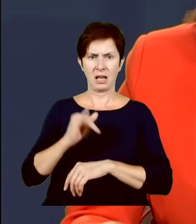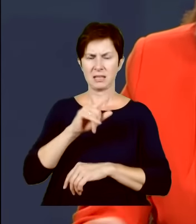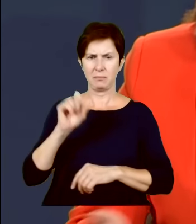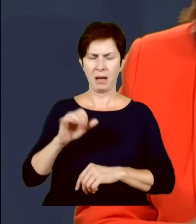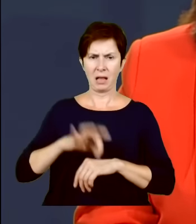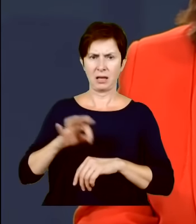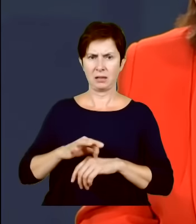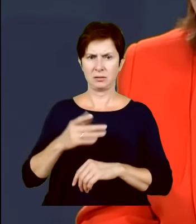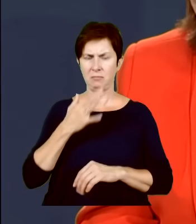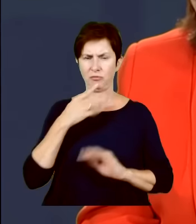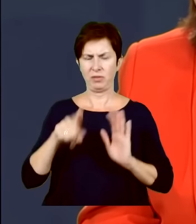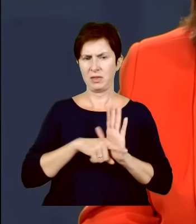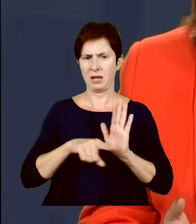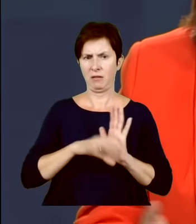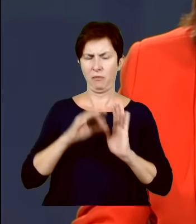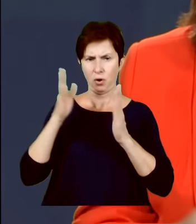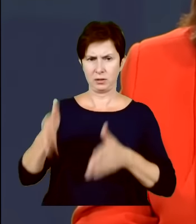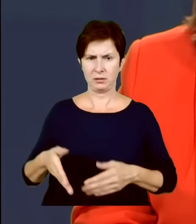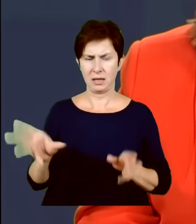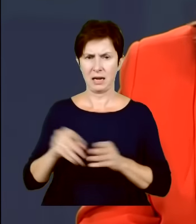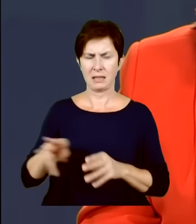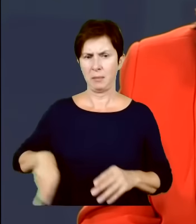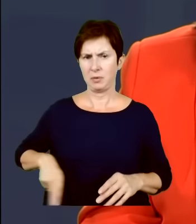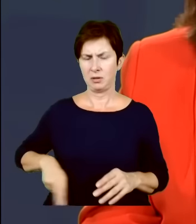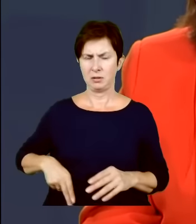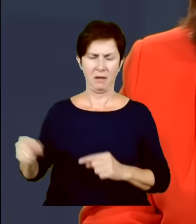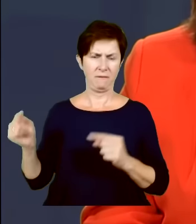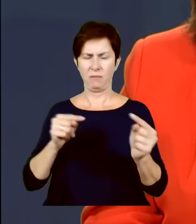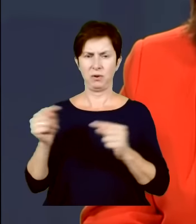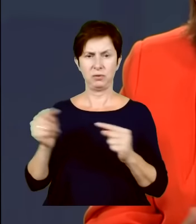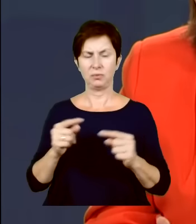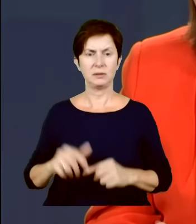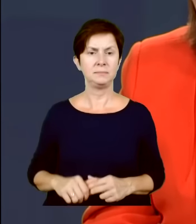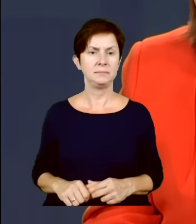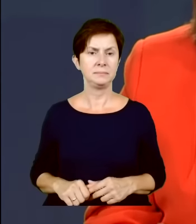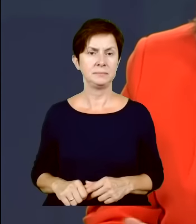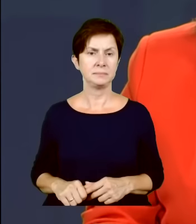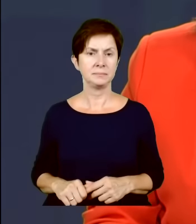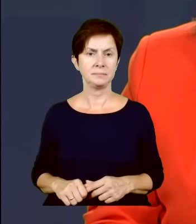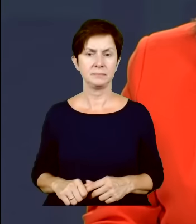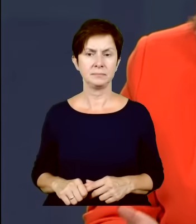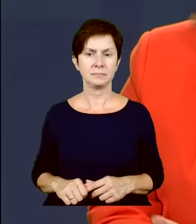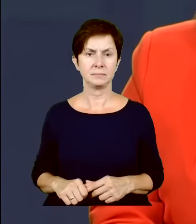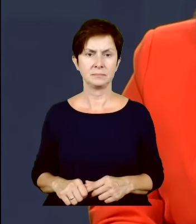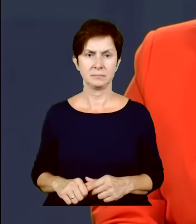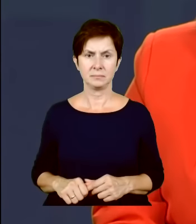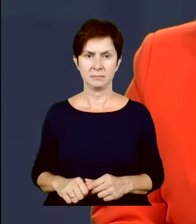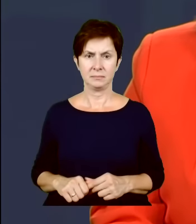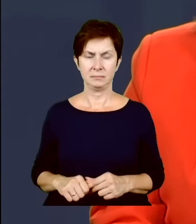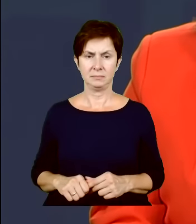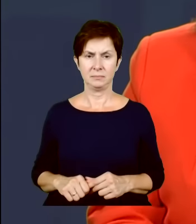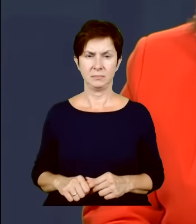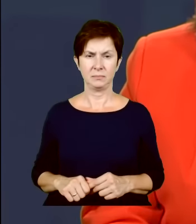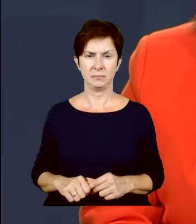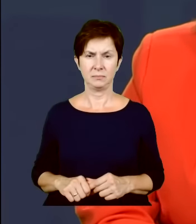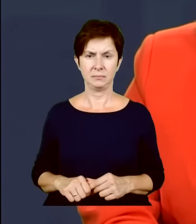negatywnie i tam z ministrem zaczęła zaczęła spór No to po prostu jeżeli jest takie podejście